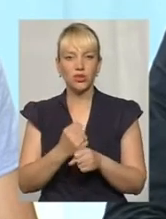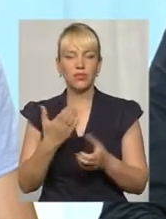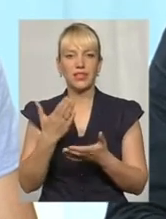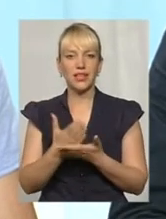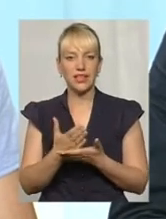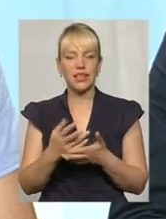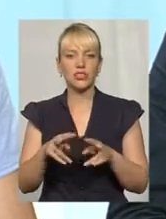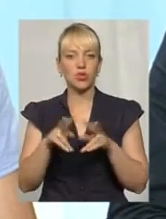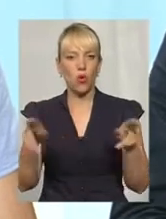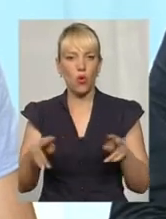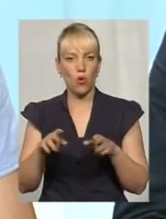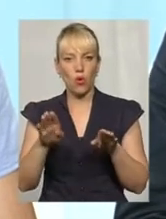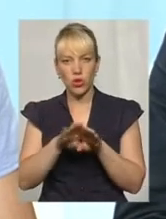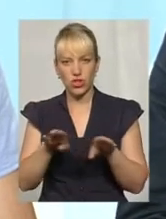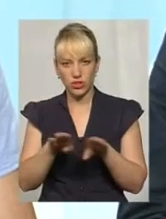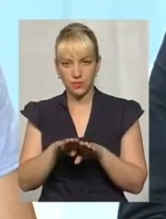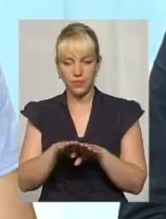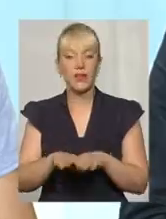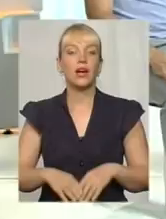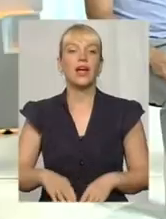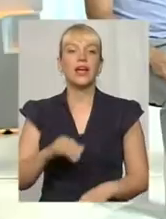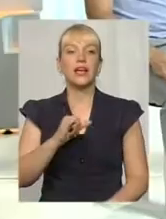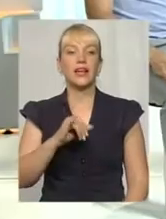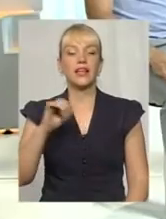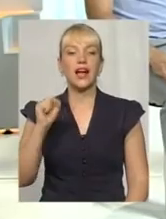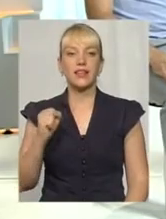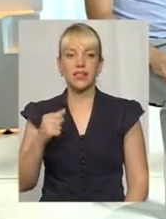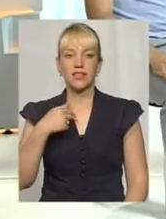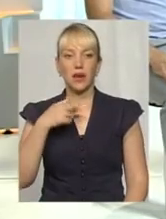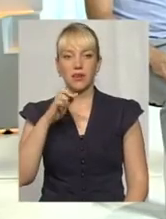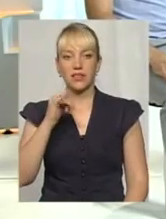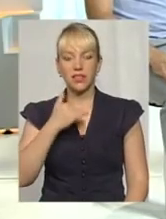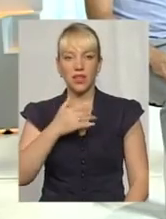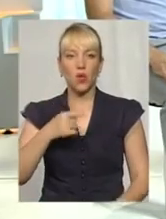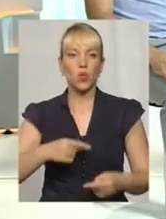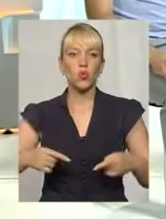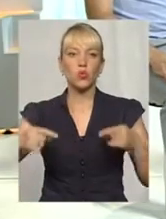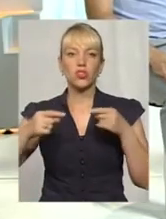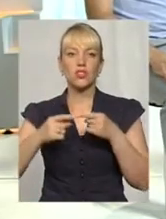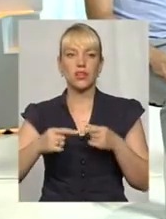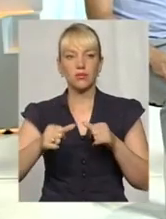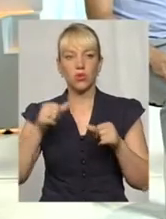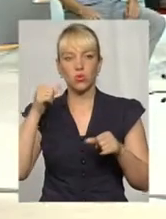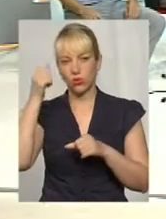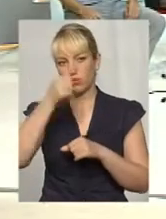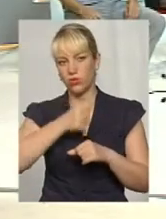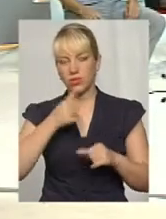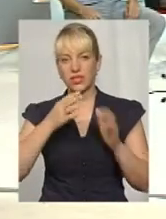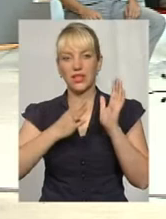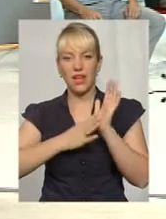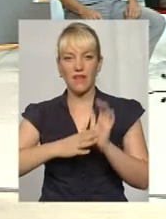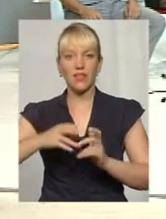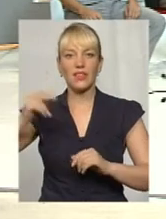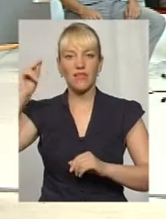є схожі. Ірино Андріївно, я би хотіла уточнити. Скажіть, будь ласка, власне, минулого року 9 навчальних закладів по